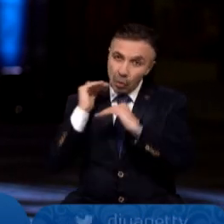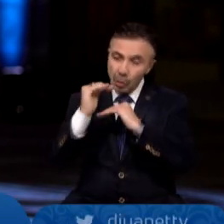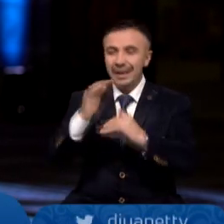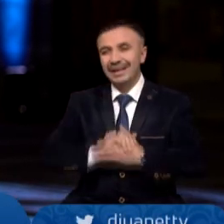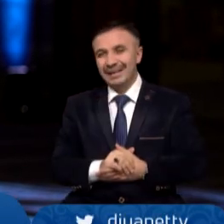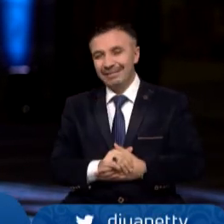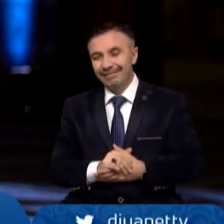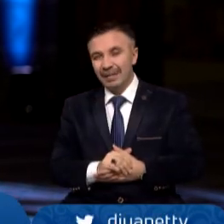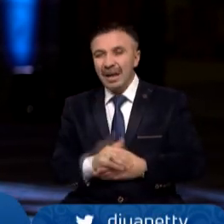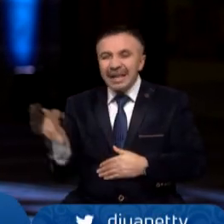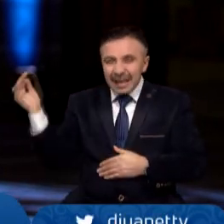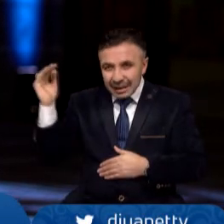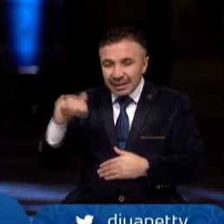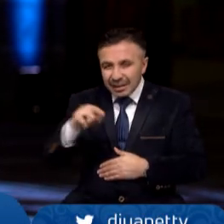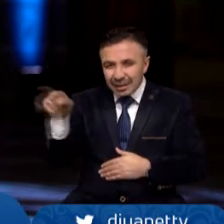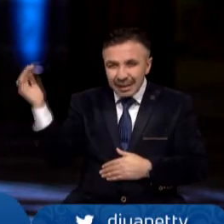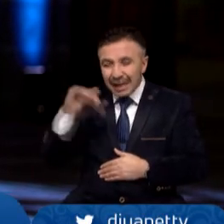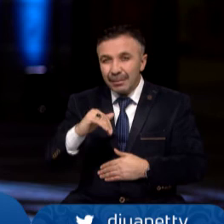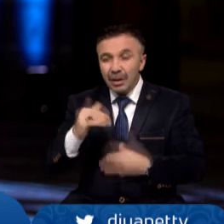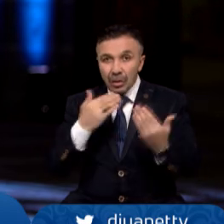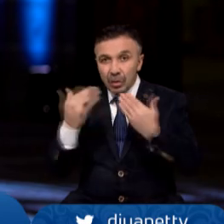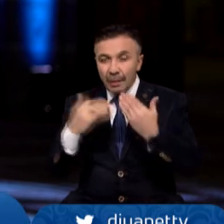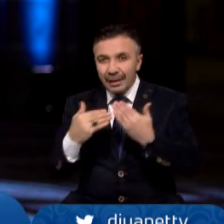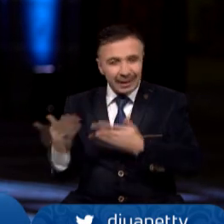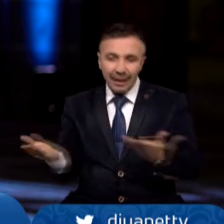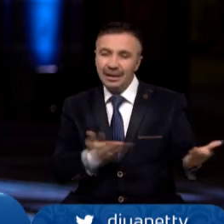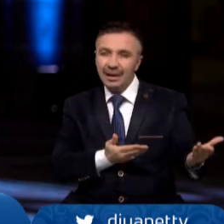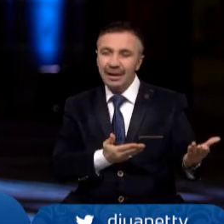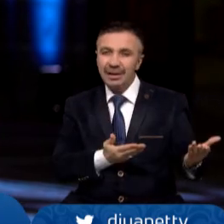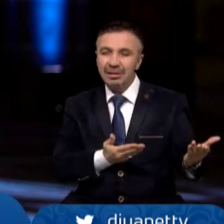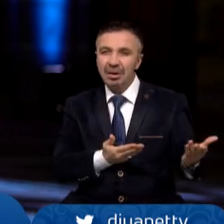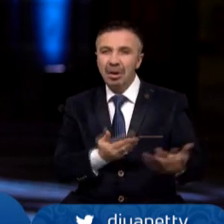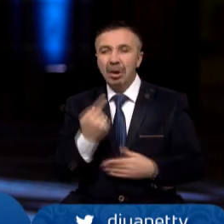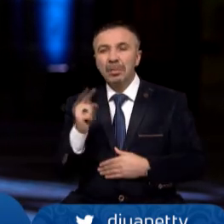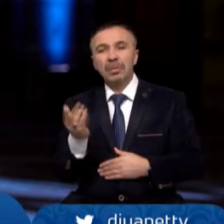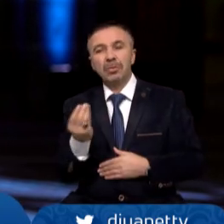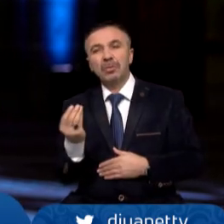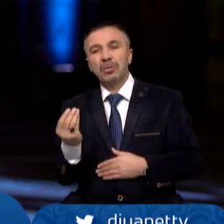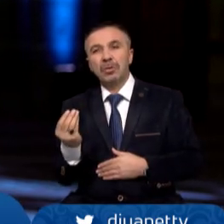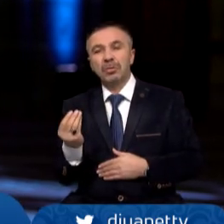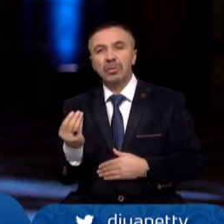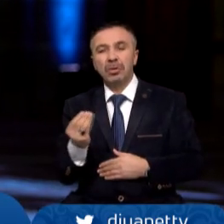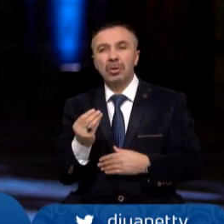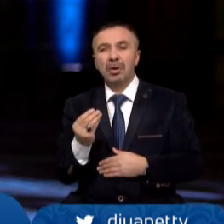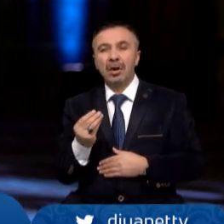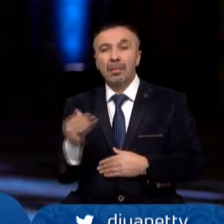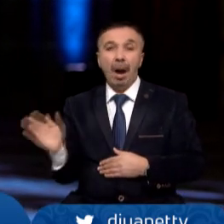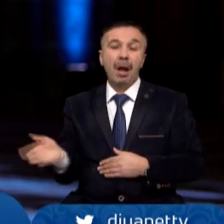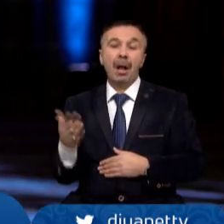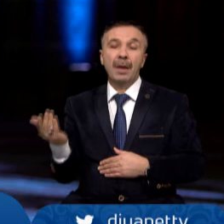Allah sizi bir sohbete çağırırlar gelin şuraya gidelim derler bir mazeret